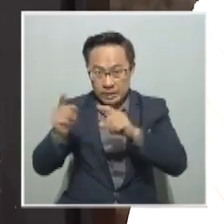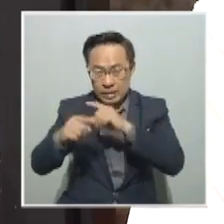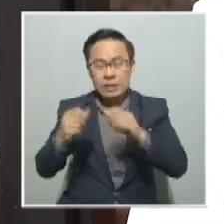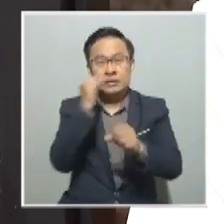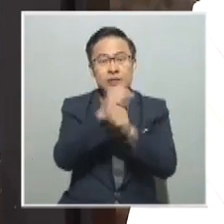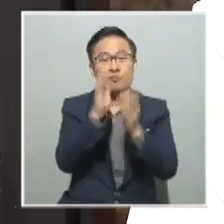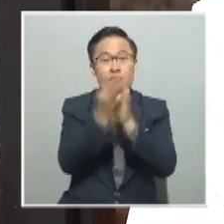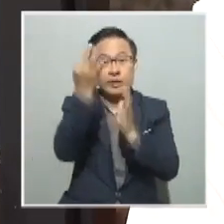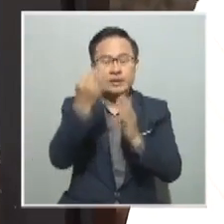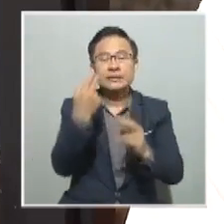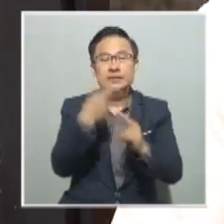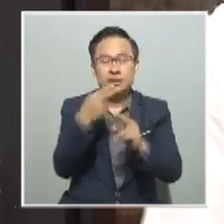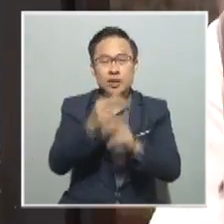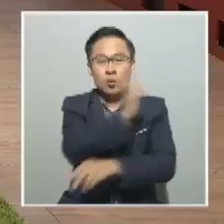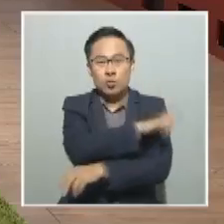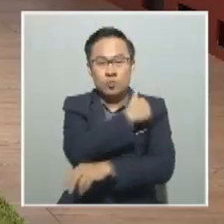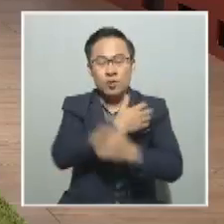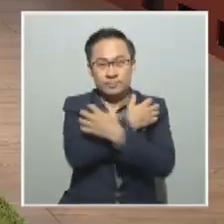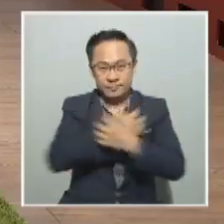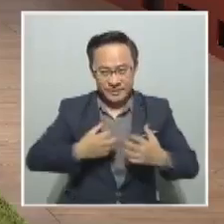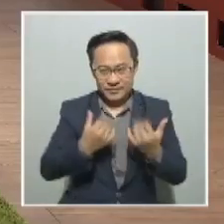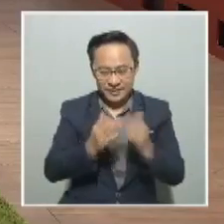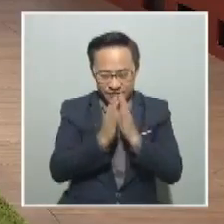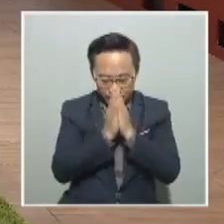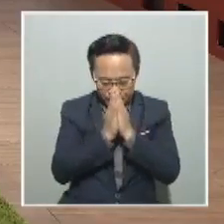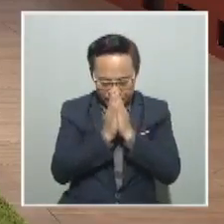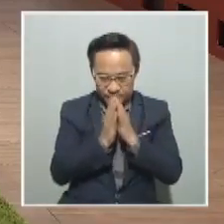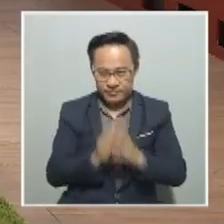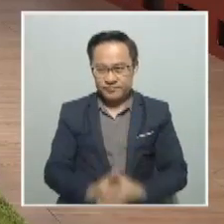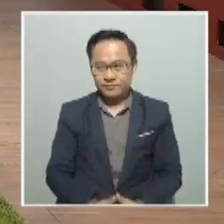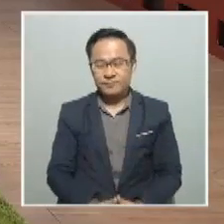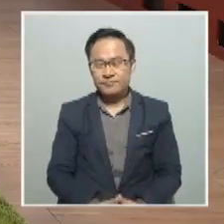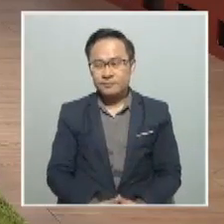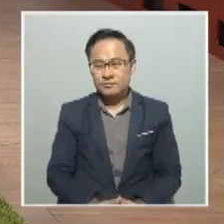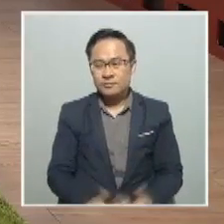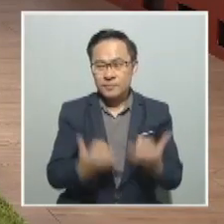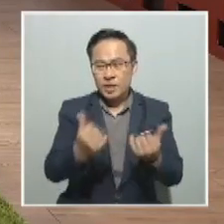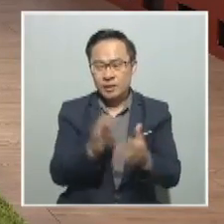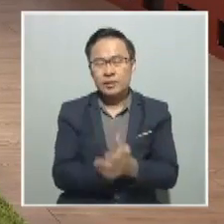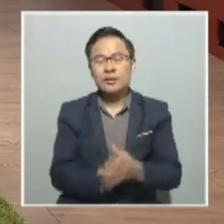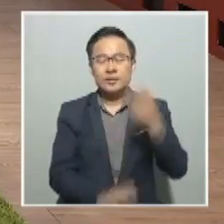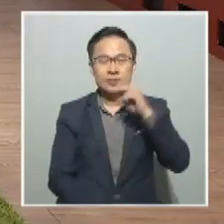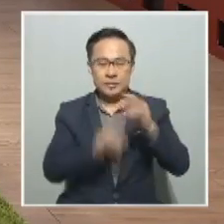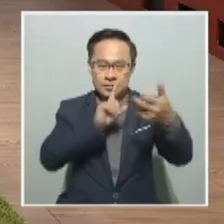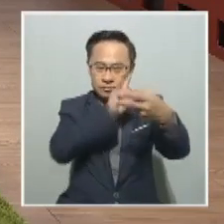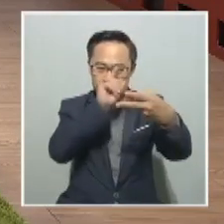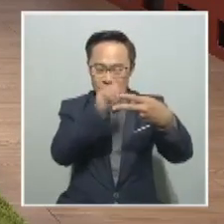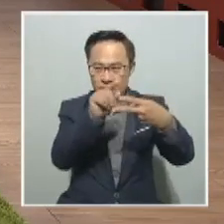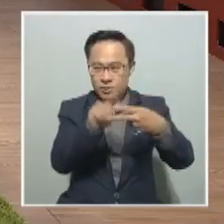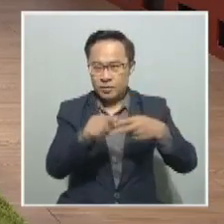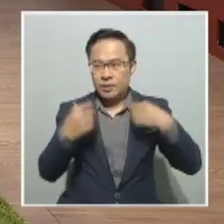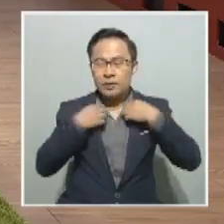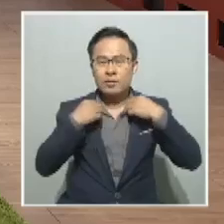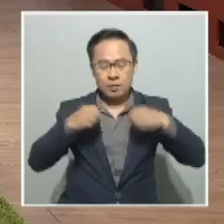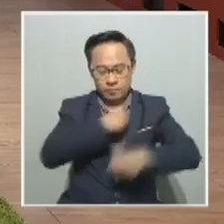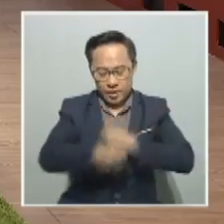จักกันดีเลยดร.หมอหมีสวัสดีคุณหมอครับ สวัสดีครับ สว ั สด ี ครับ ก่อนจะคุยเรื่องโรคภัยไข้เจ็บถามสองเรื่อง ว่า เรื่องแรกอันนี้มีไว้ทำอะไ